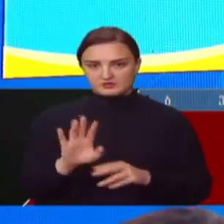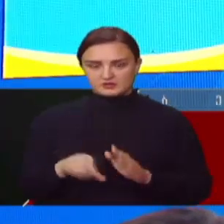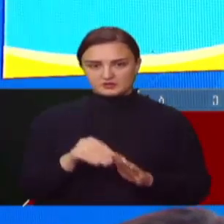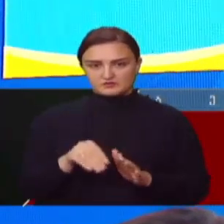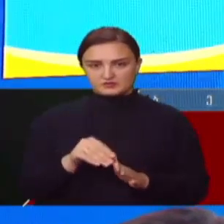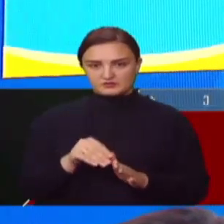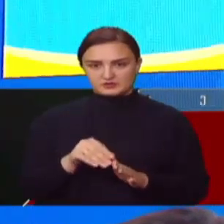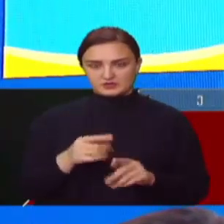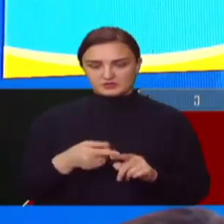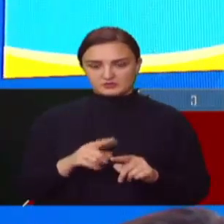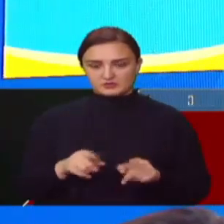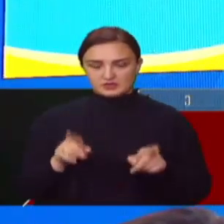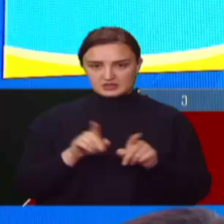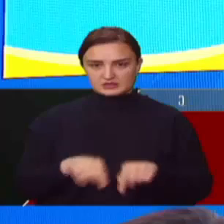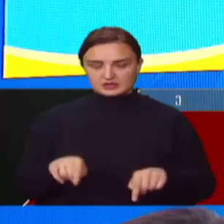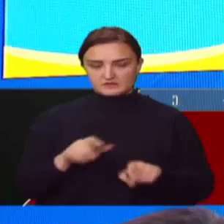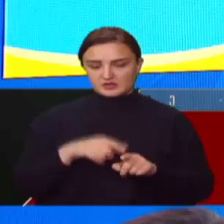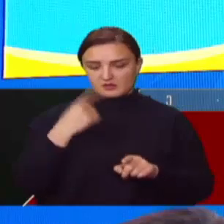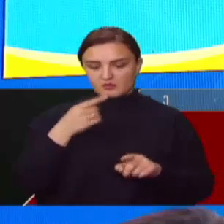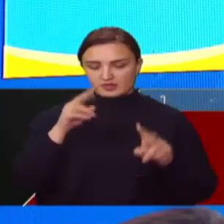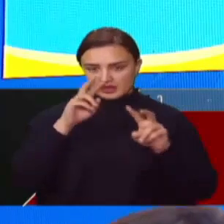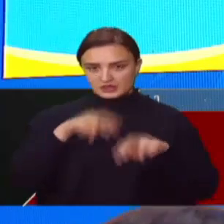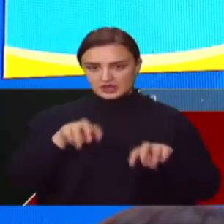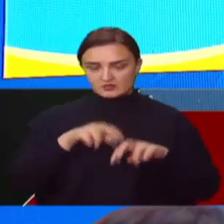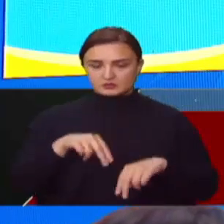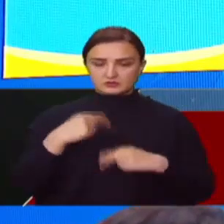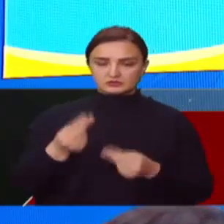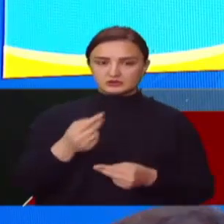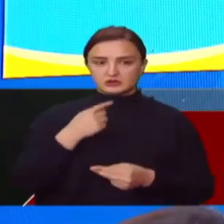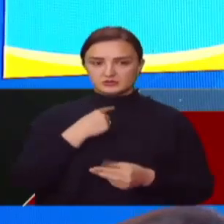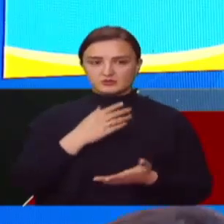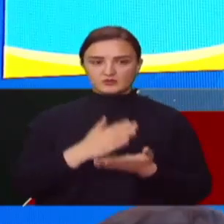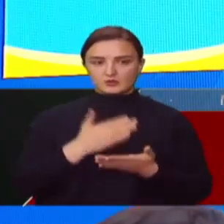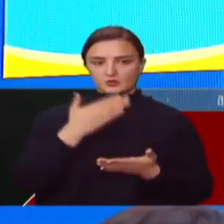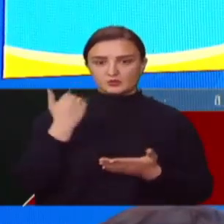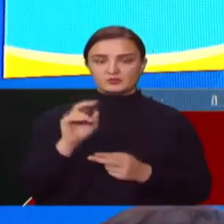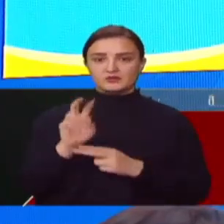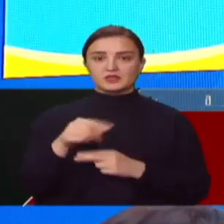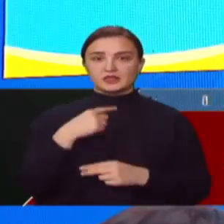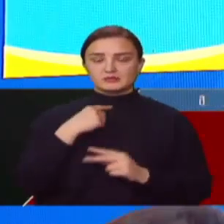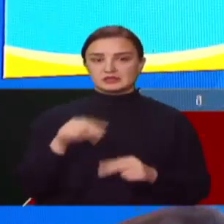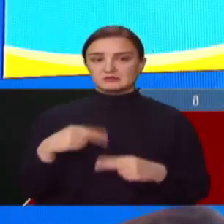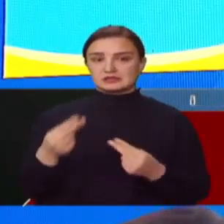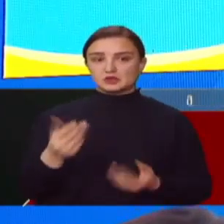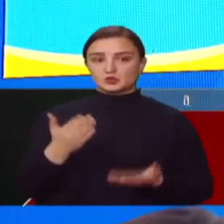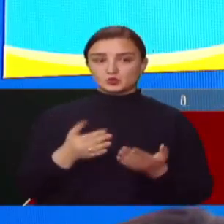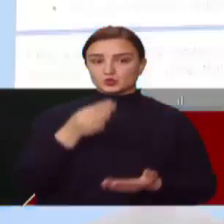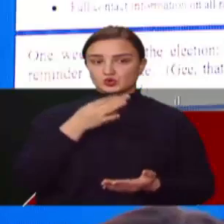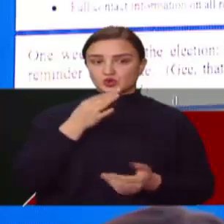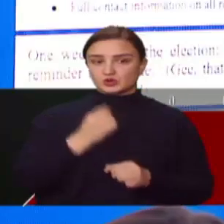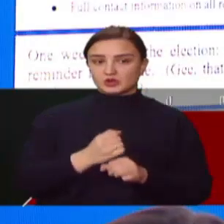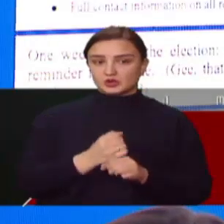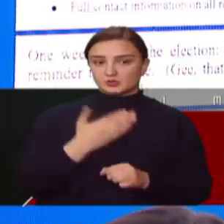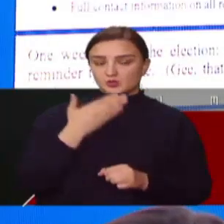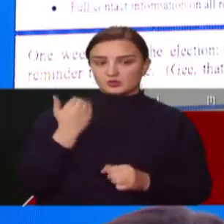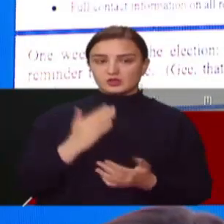archevnebze. Aseve ambovso gadaamotsmet misces tu ara khma da daartsmnet ro mividren khmis misatsema tu ki es jer ar gauketebia.